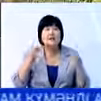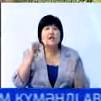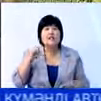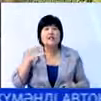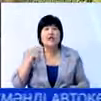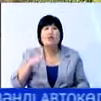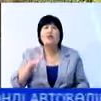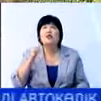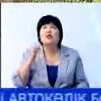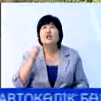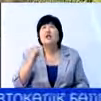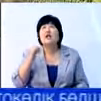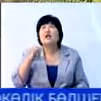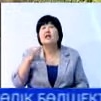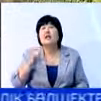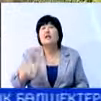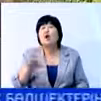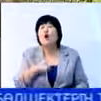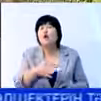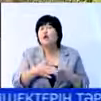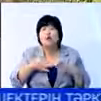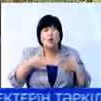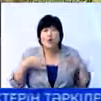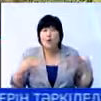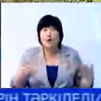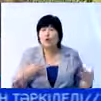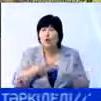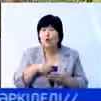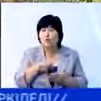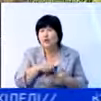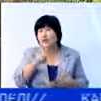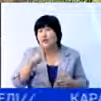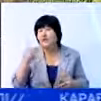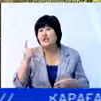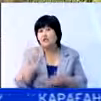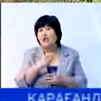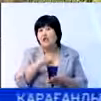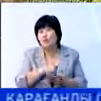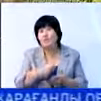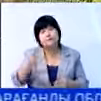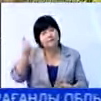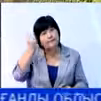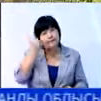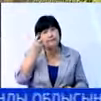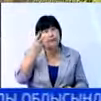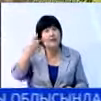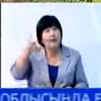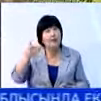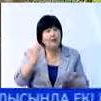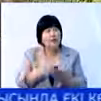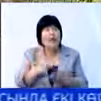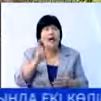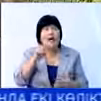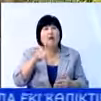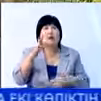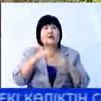шайхысы. Жалпы мынау ислам әлемінде руханият тарауына үлкен үлесін қосқан кісілердің бірі болған. Ескерткіштің өзі екі қабаттан тұрады. Әмір Темір